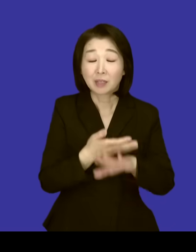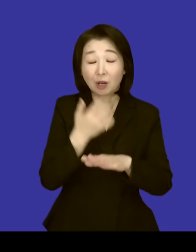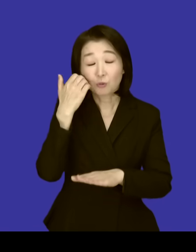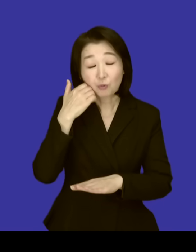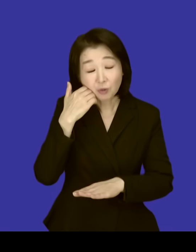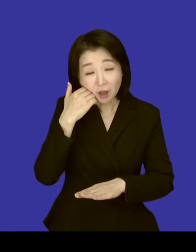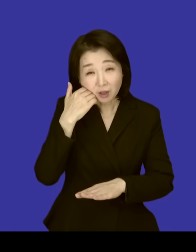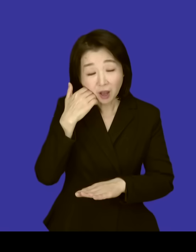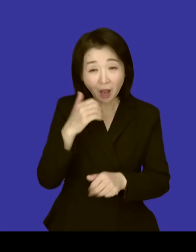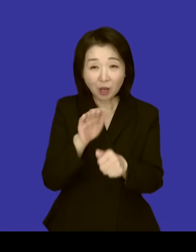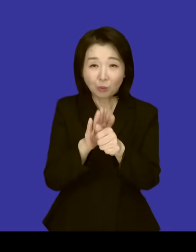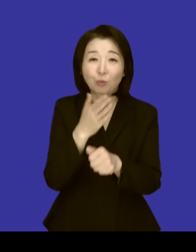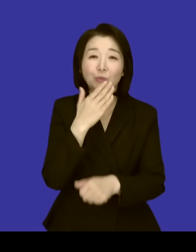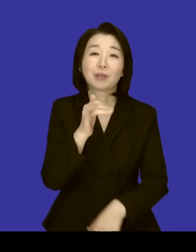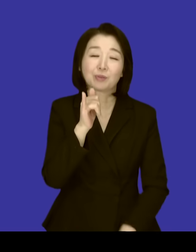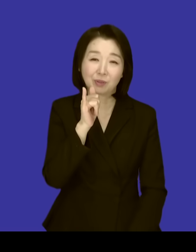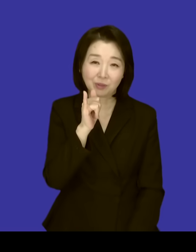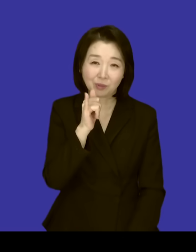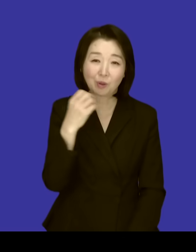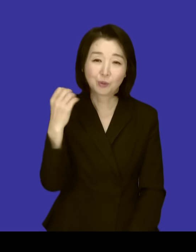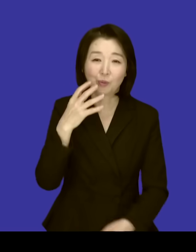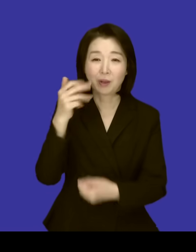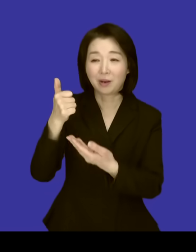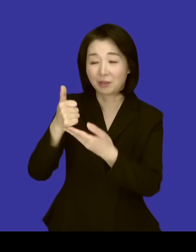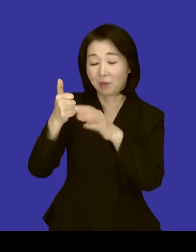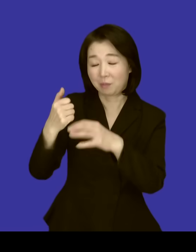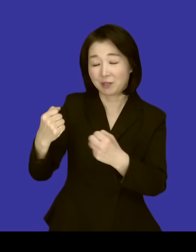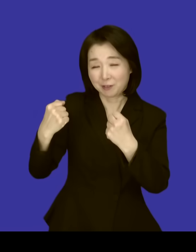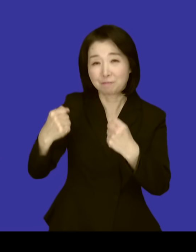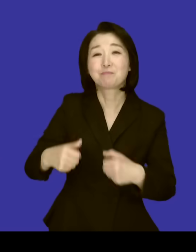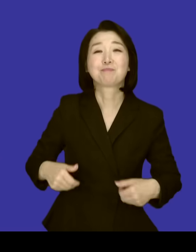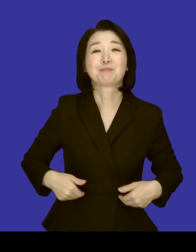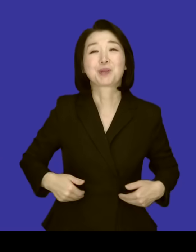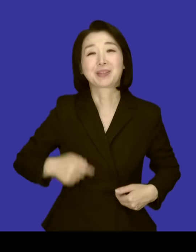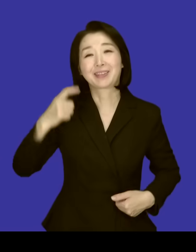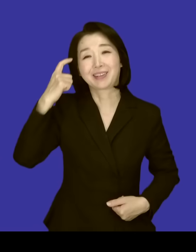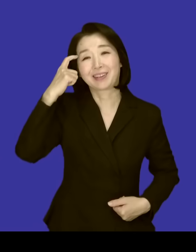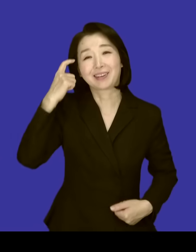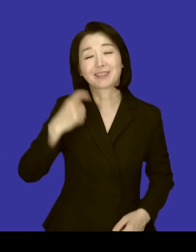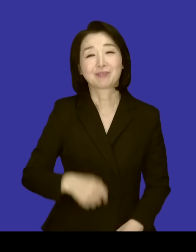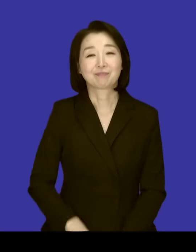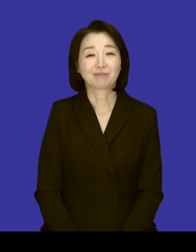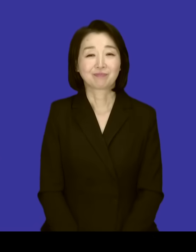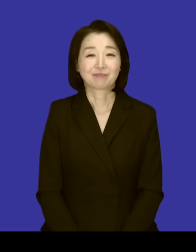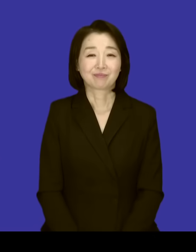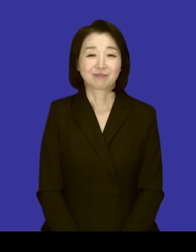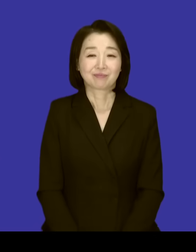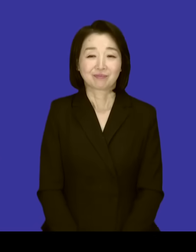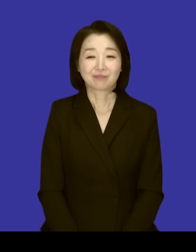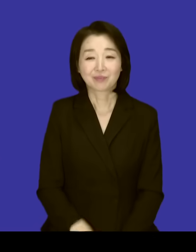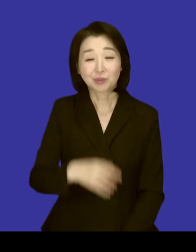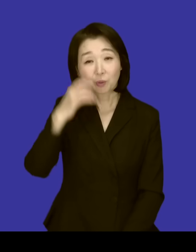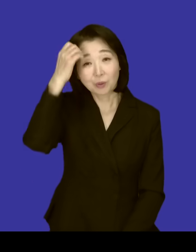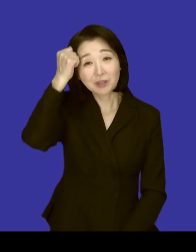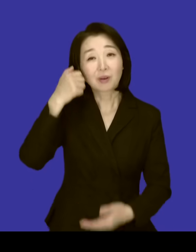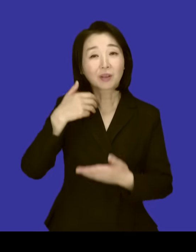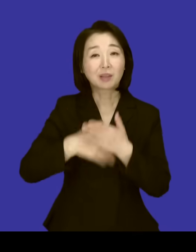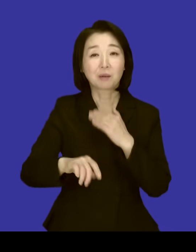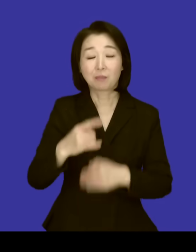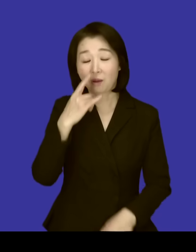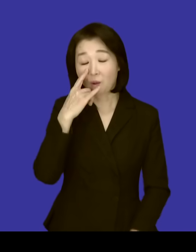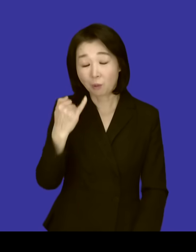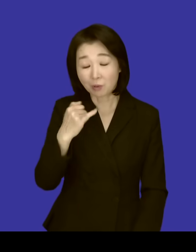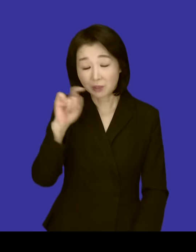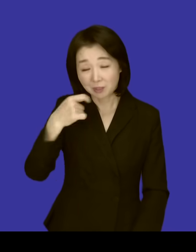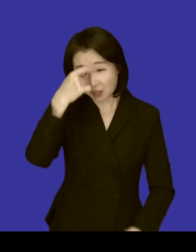또 양분이 될 거라고 생각하고 다시 한번 하나님 앞에서 힘내야 되겠다라는 생각을 했었고 그리고 또 기억이 남는 게